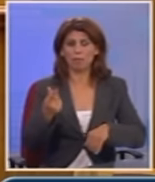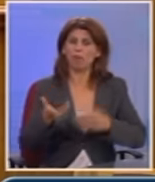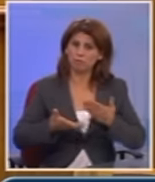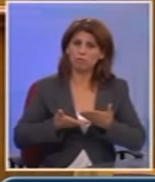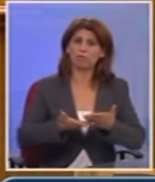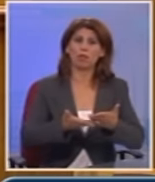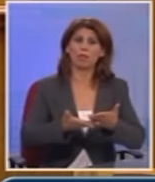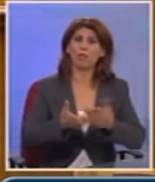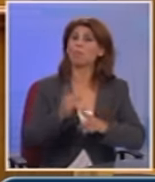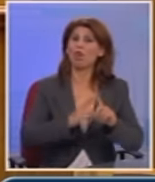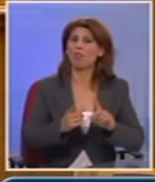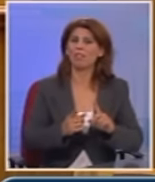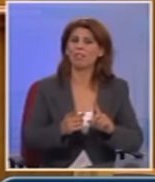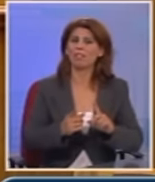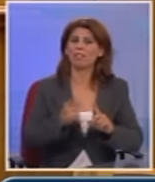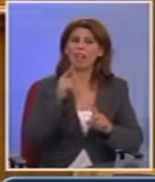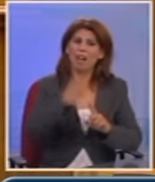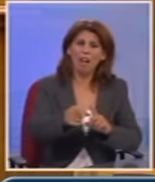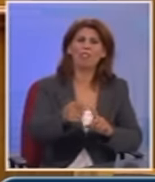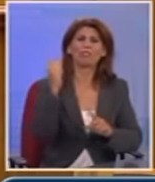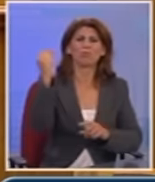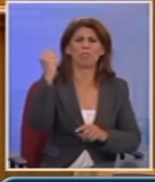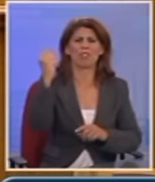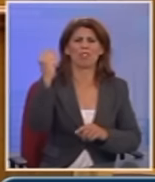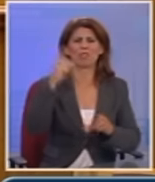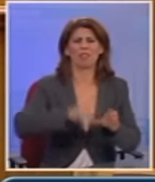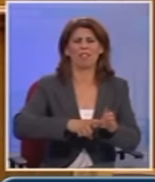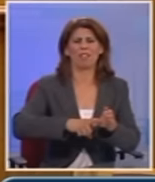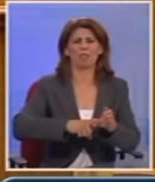ευνοεί ποιον άλλον παρά τον ισχυρό εταίρο?